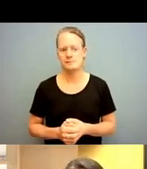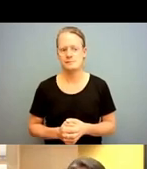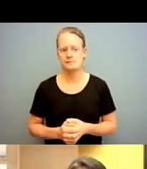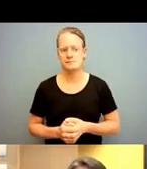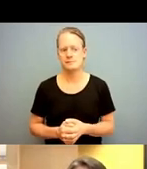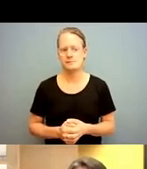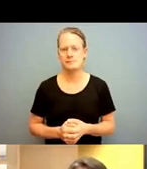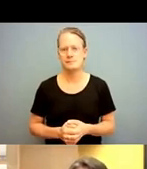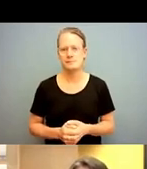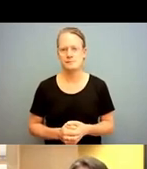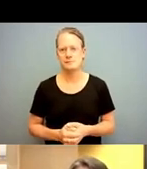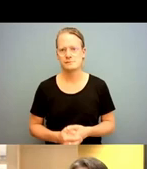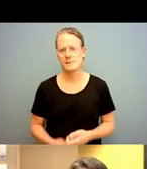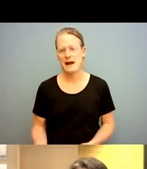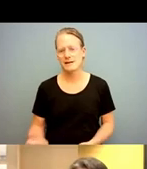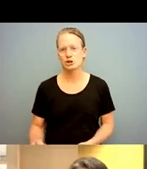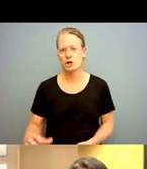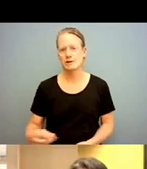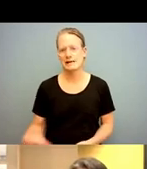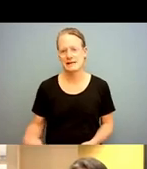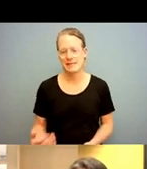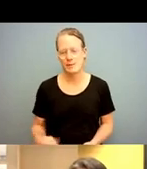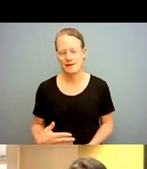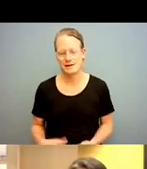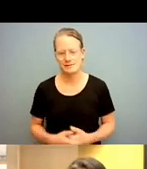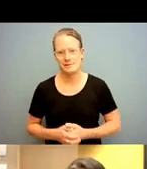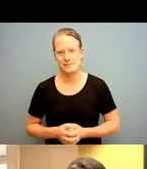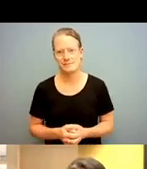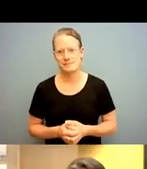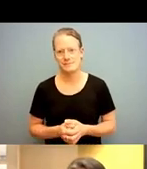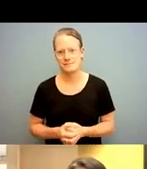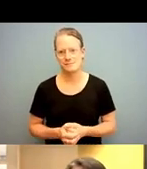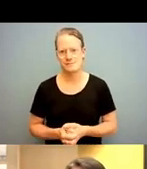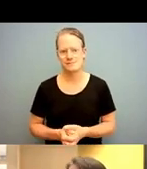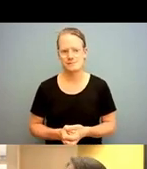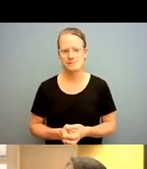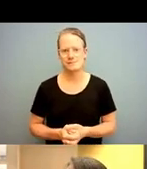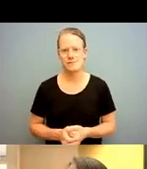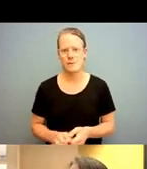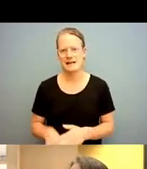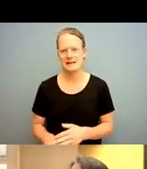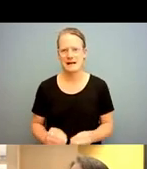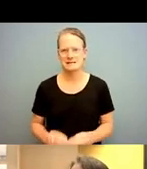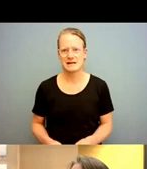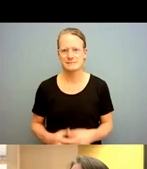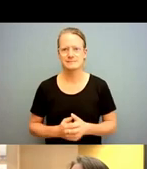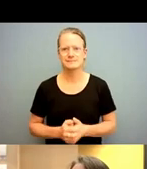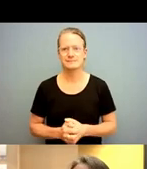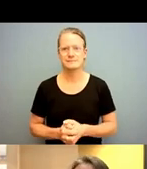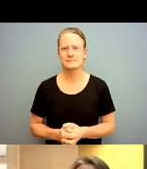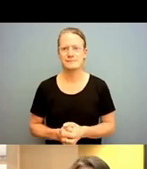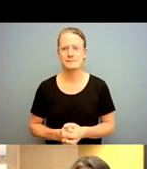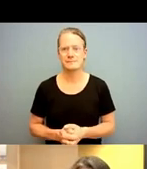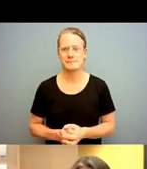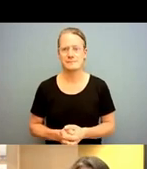ei litseenu tuutavatsa tämän tilläimiisis lää. Aina ii kalkka jena paajiirit.